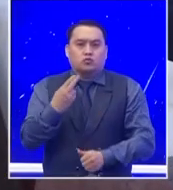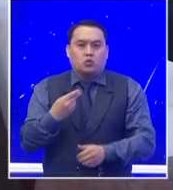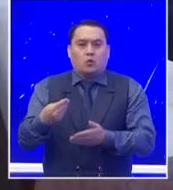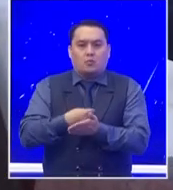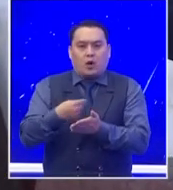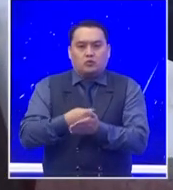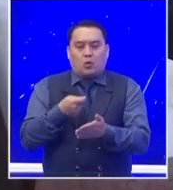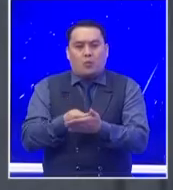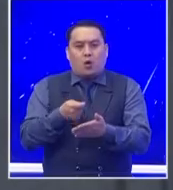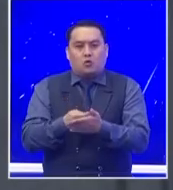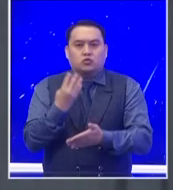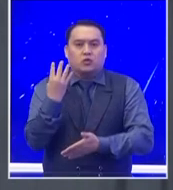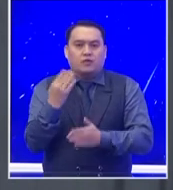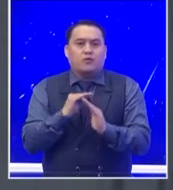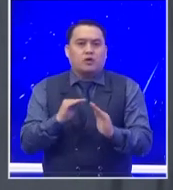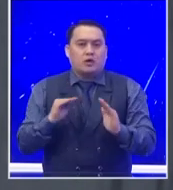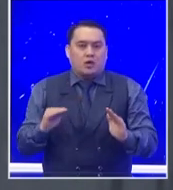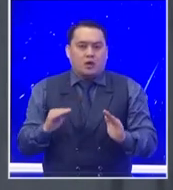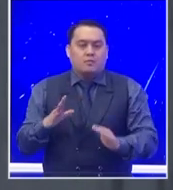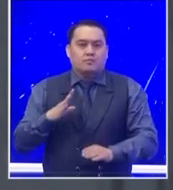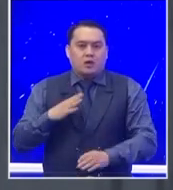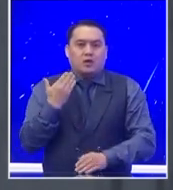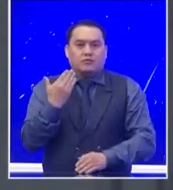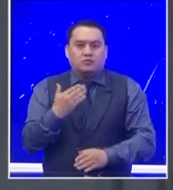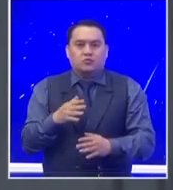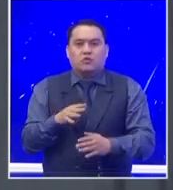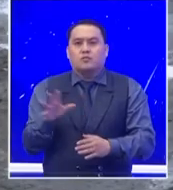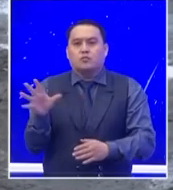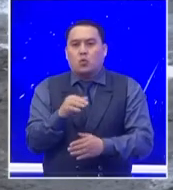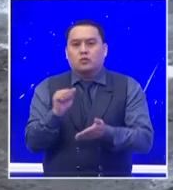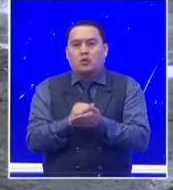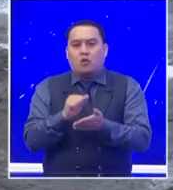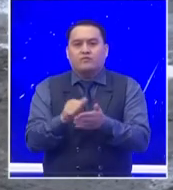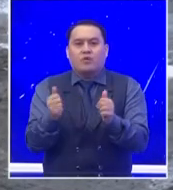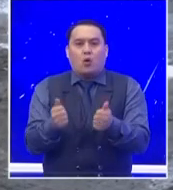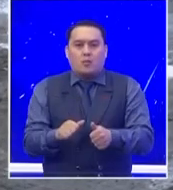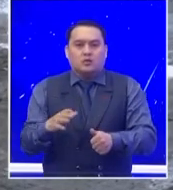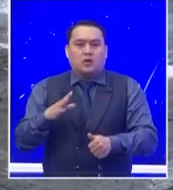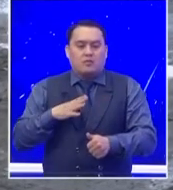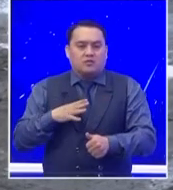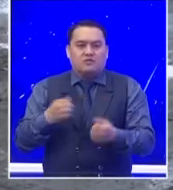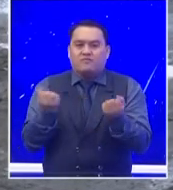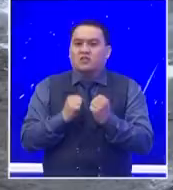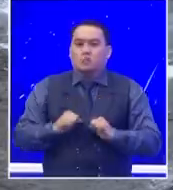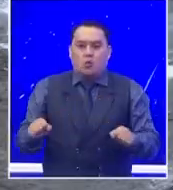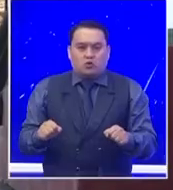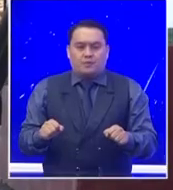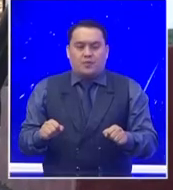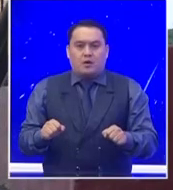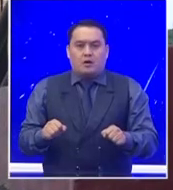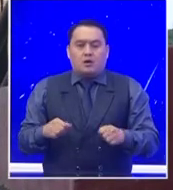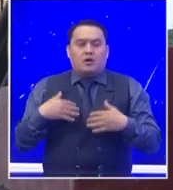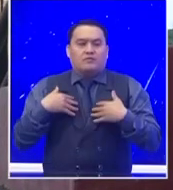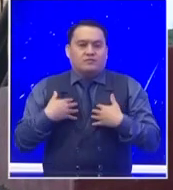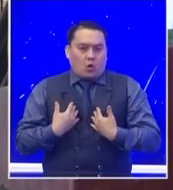чтобы прокормить своих 4 детей. Но не тут-то было. В силу многих документальных формальностей это стало практически невозможным.